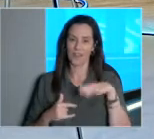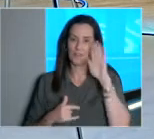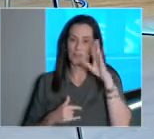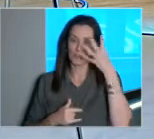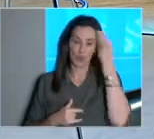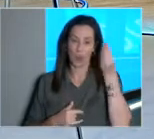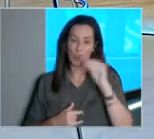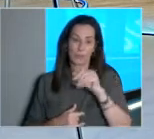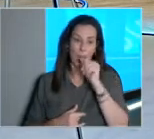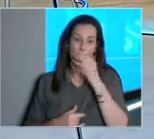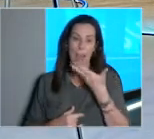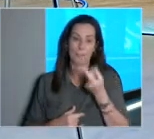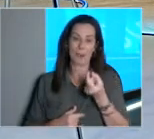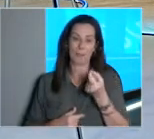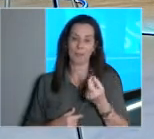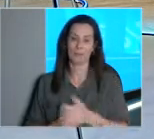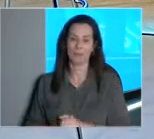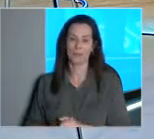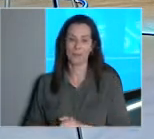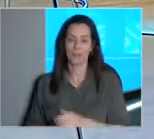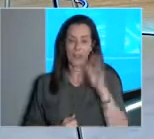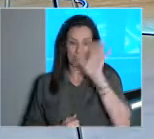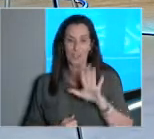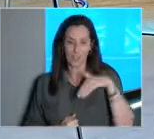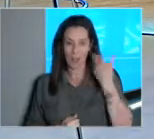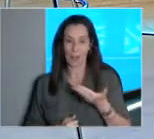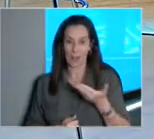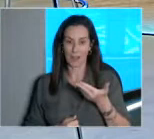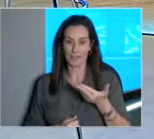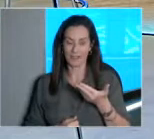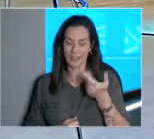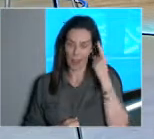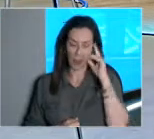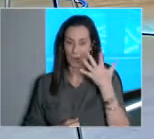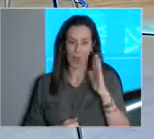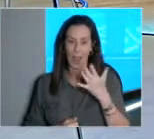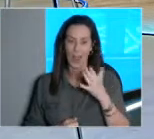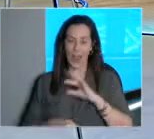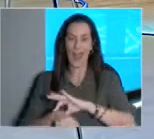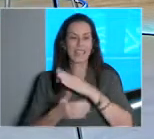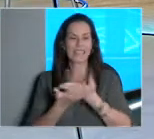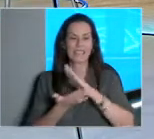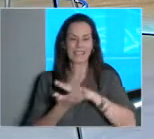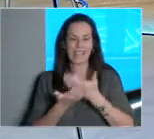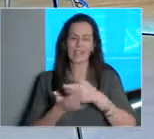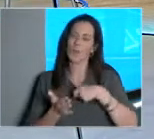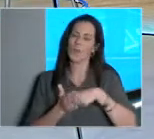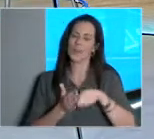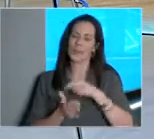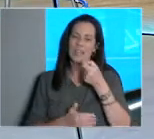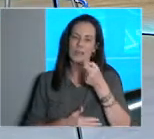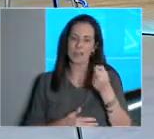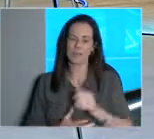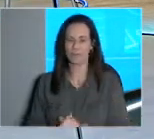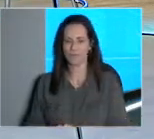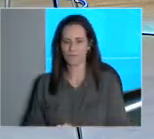שכח להוסיף מים לפתיתים. אז בסרטון הבא, שזה יהיה, אני לא יודע על מה, אולי על סטייק אנד טריקוט, הוא יתקן את המתכון של הפתיתים,